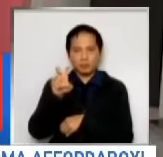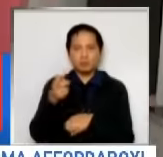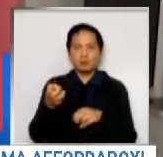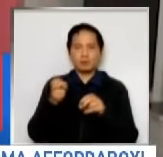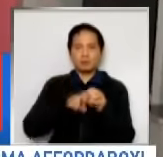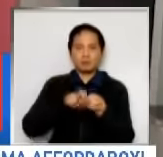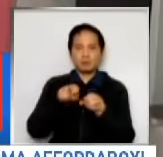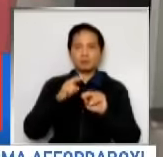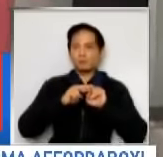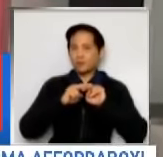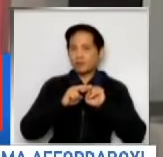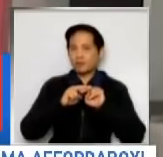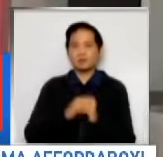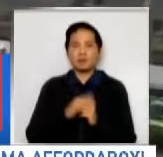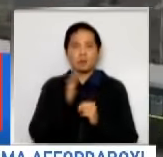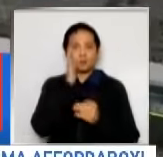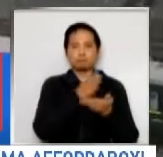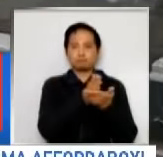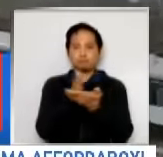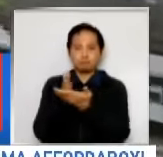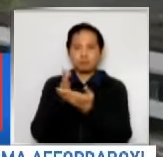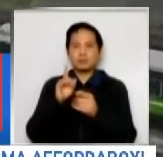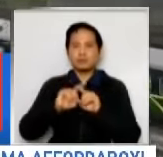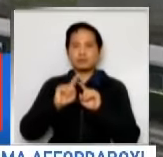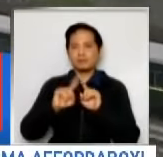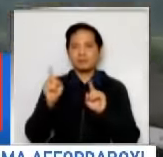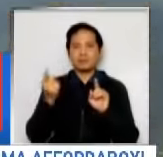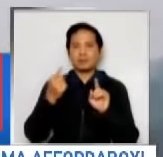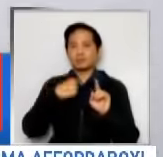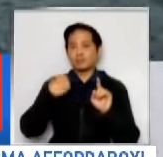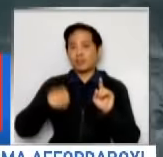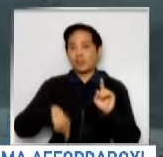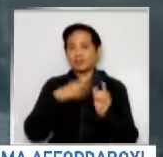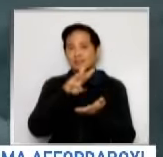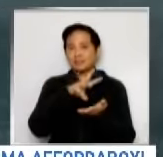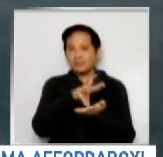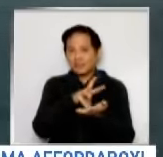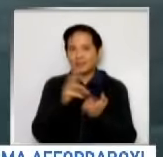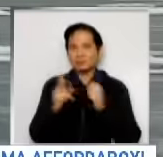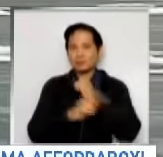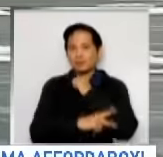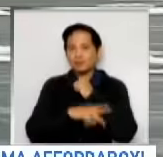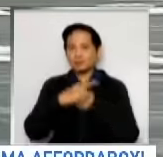sa iba't ibang tourist attraction sa Sichuan at kalapit na probinsya sa China.